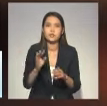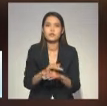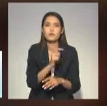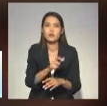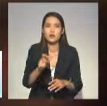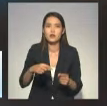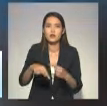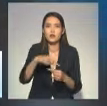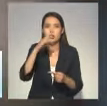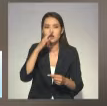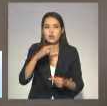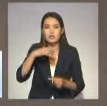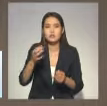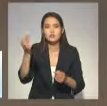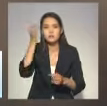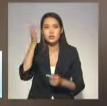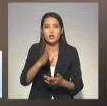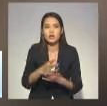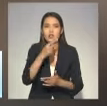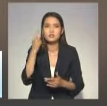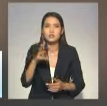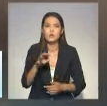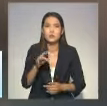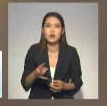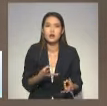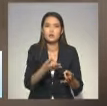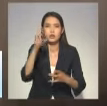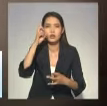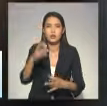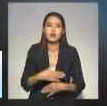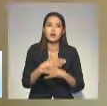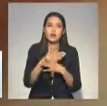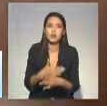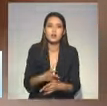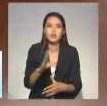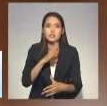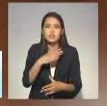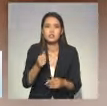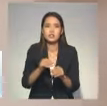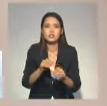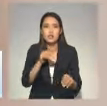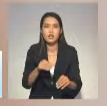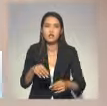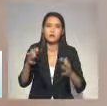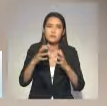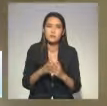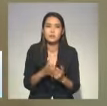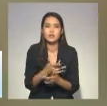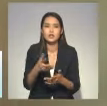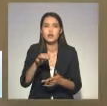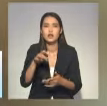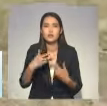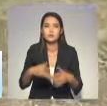неравнодушные казахстанцы пришли на помощь Бородулихинскому району. Вся гуманитарная помощь была загружена на спецавтотранспорт и направлена в районы, где идет борьба